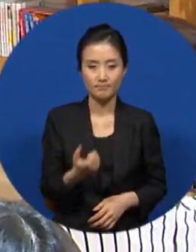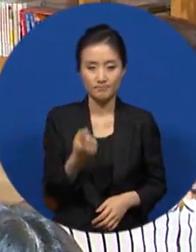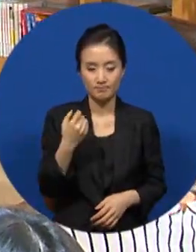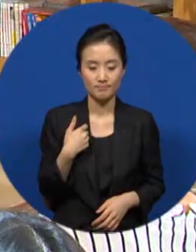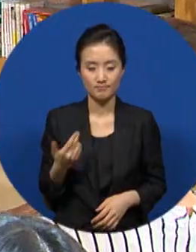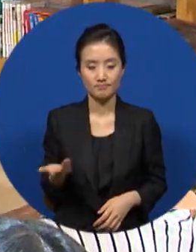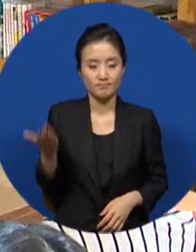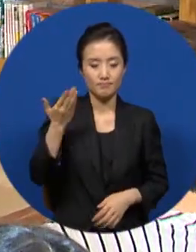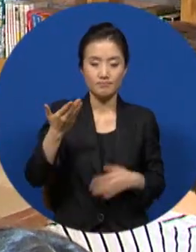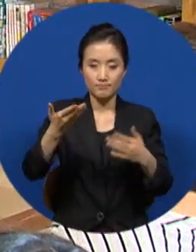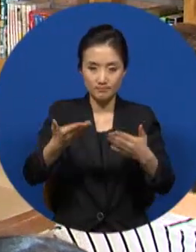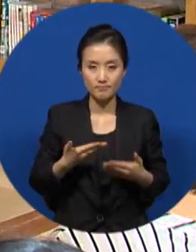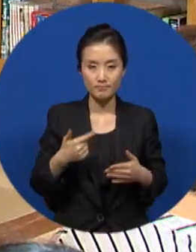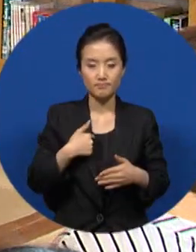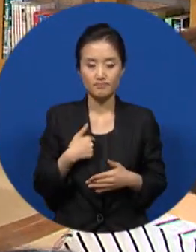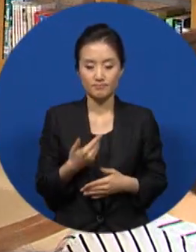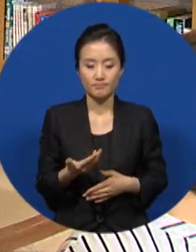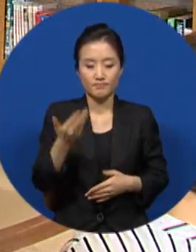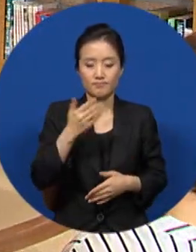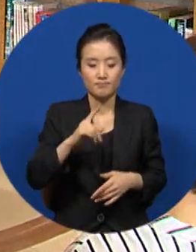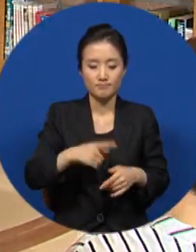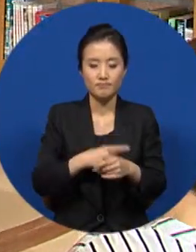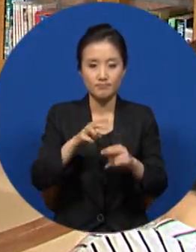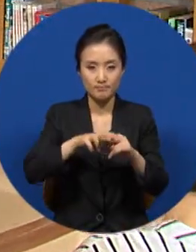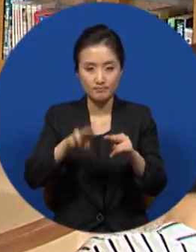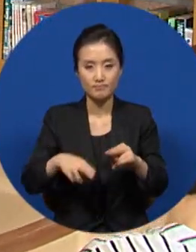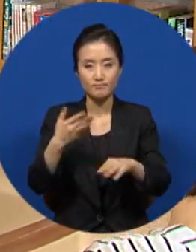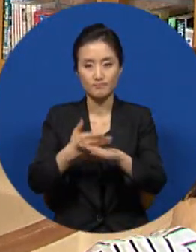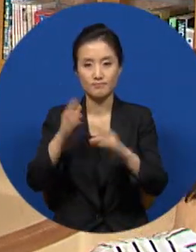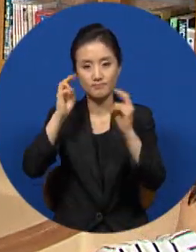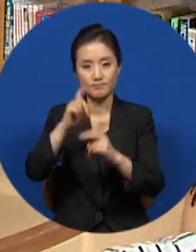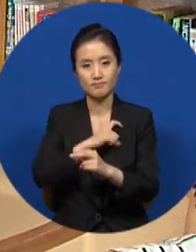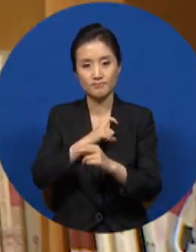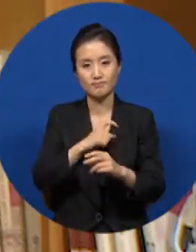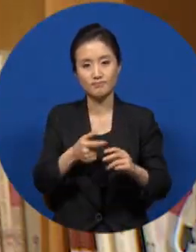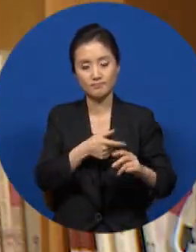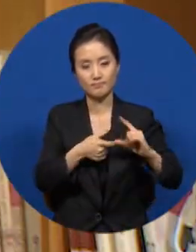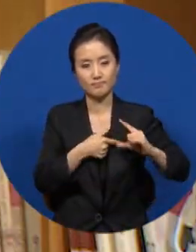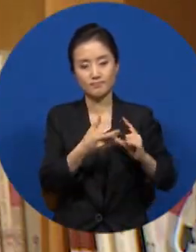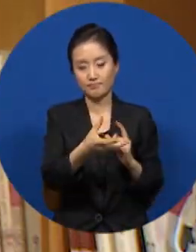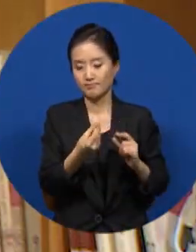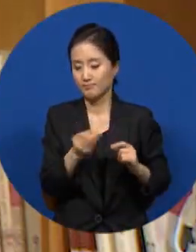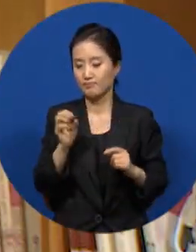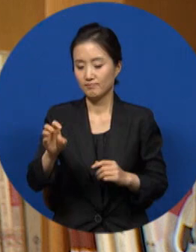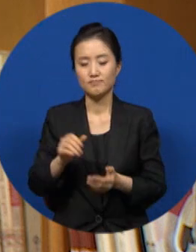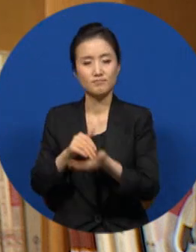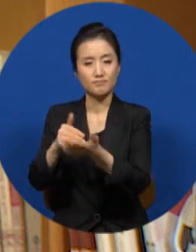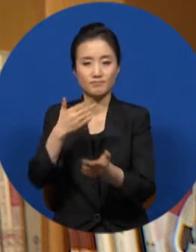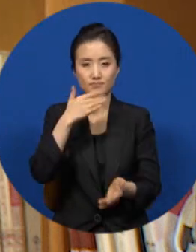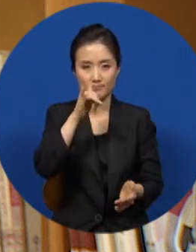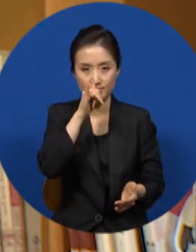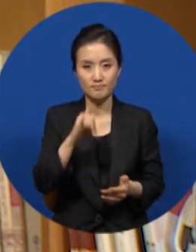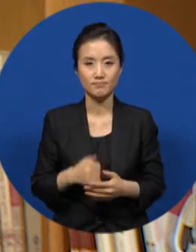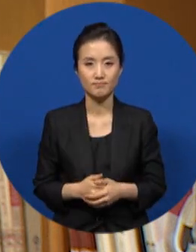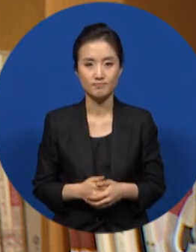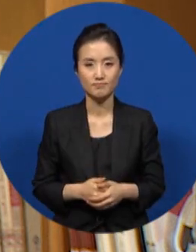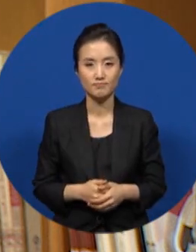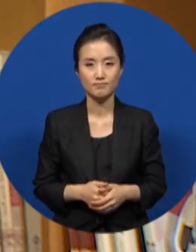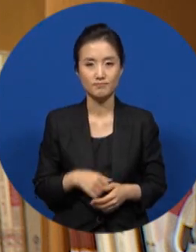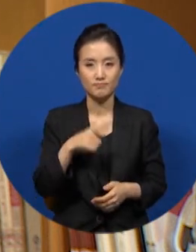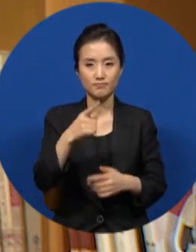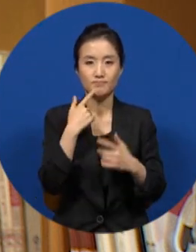그럼 결론적으로는 승진을 한 분이 오히려 나쁜 운으로 귀결되는 수가 있다 이거죠. 그래서 운이라는 것이 천천히 움직이는데 특정한